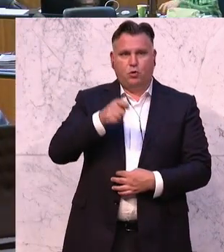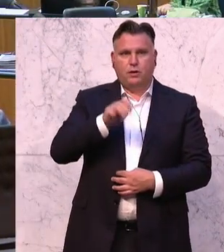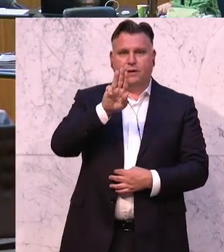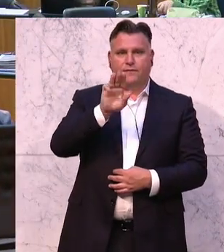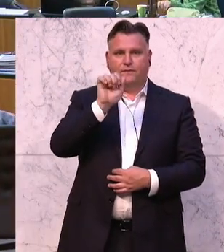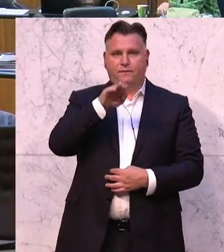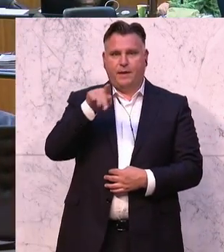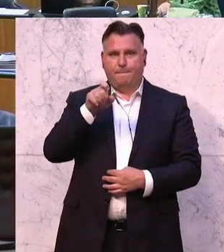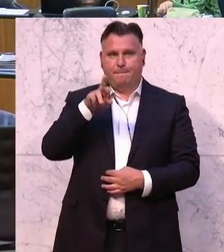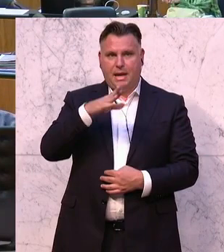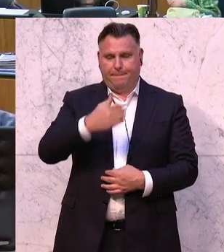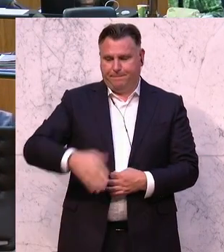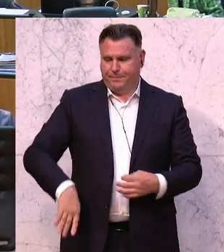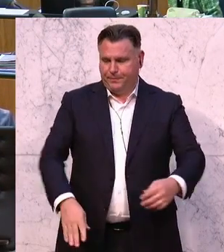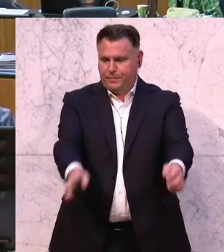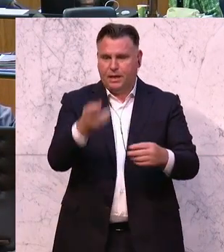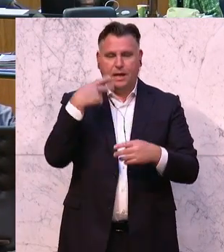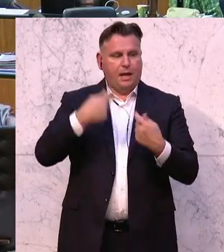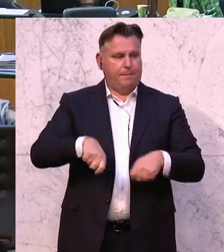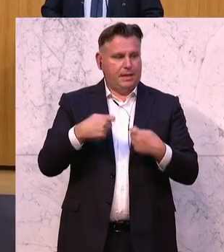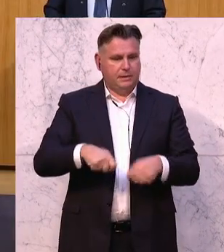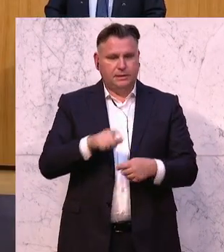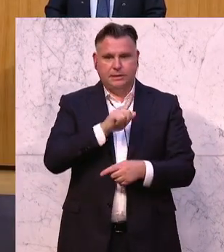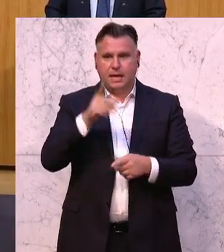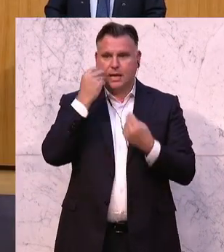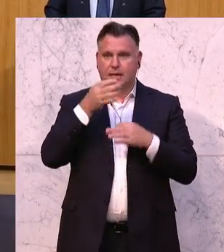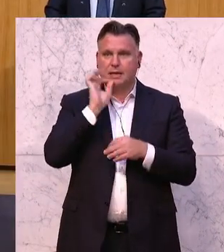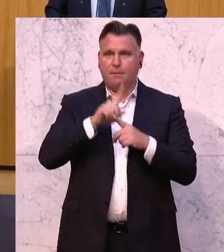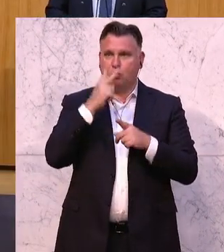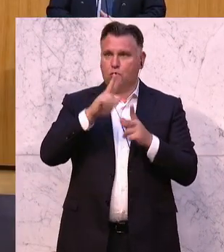Beschäftigungsanreize setzen, sagt er. Und nächster Redner ist Rainer Wimmer, SPÖ.